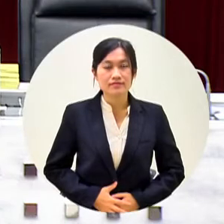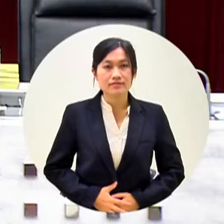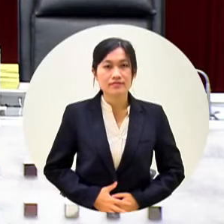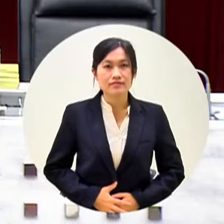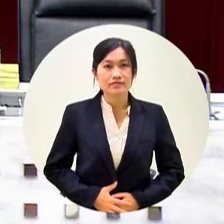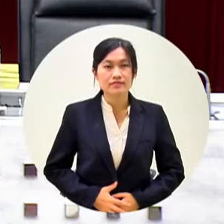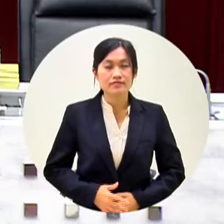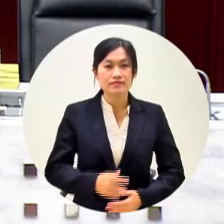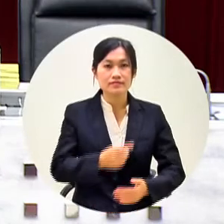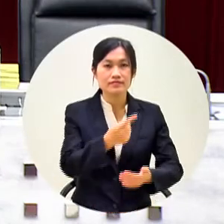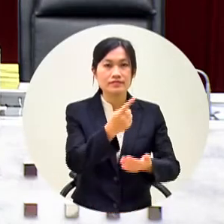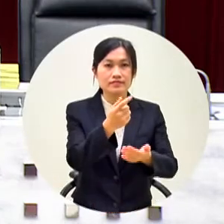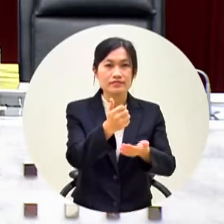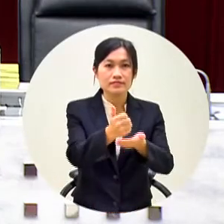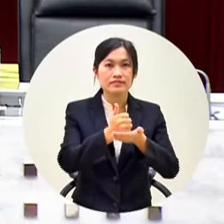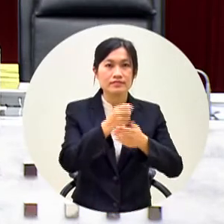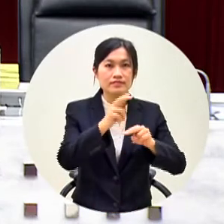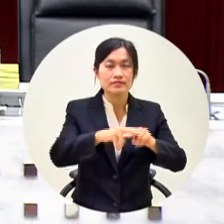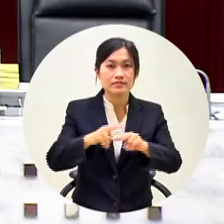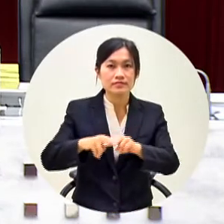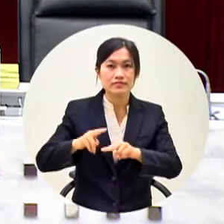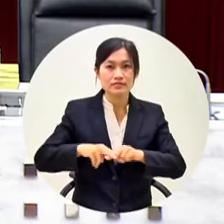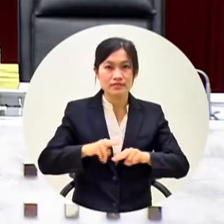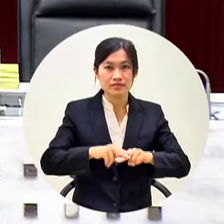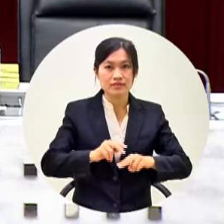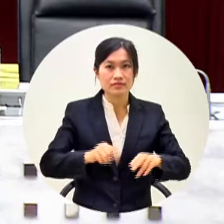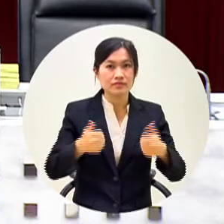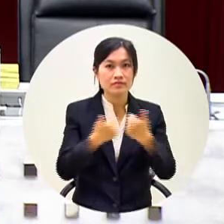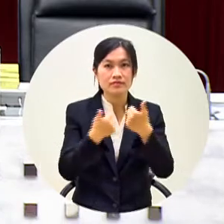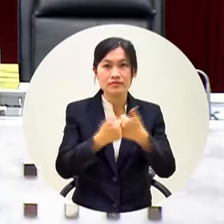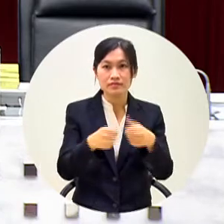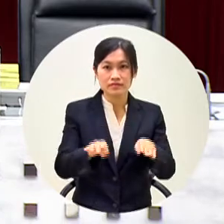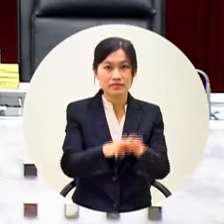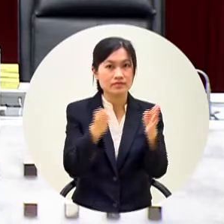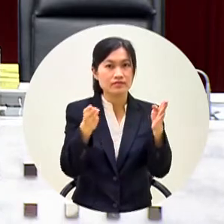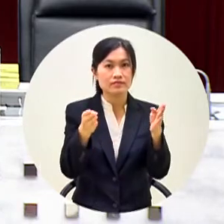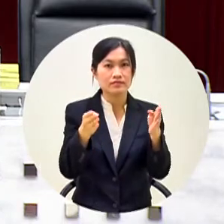各位同仁请就坐哈，开会。